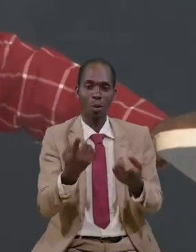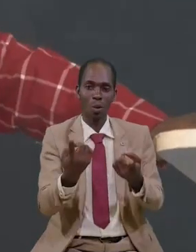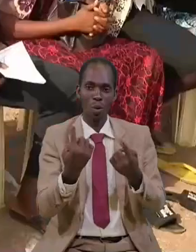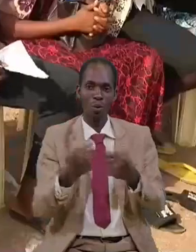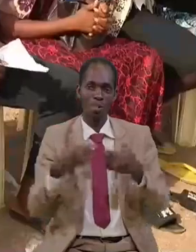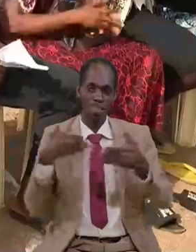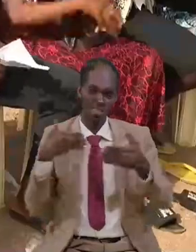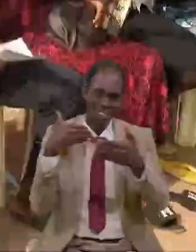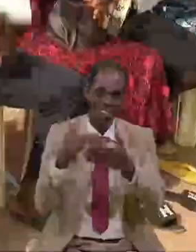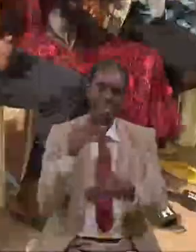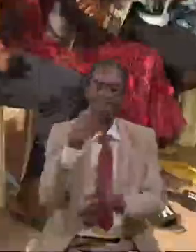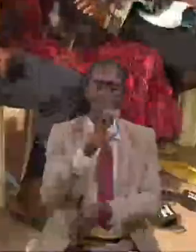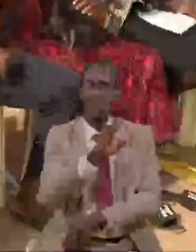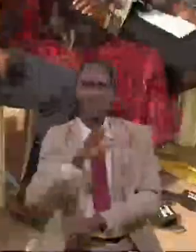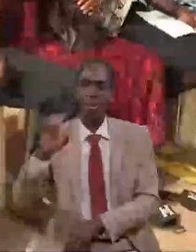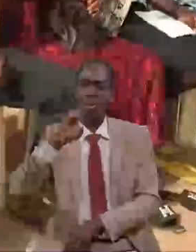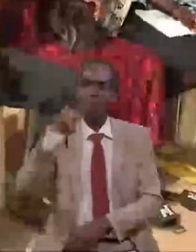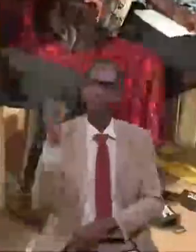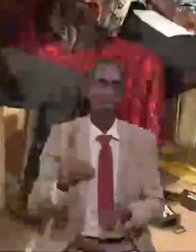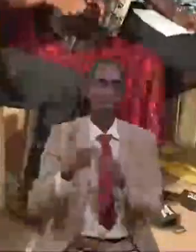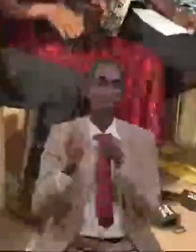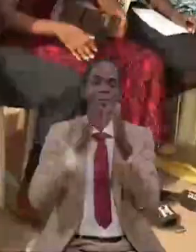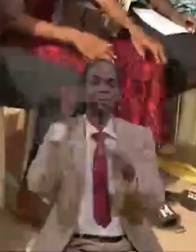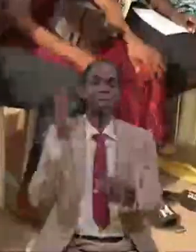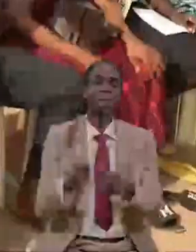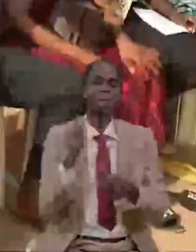vous vous rapprochez de 100%.